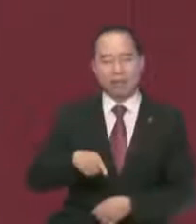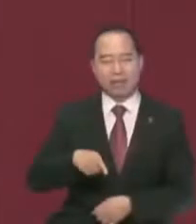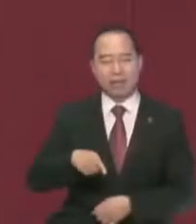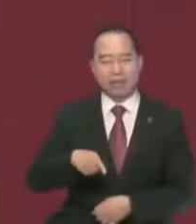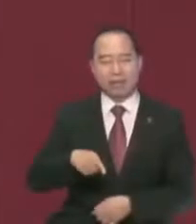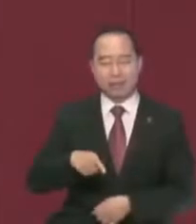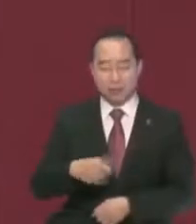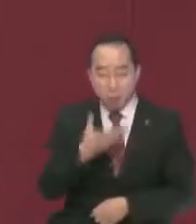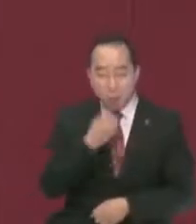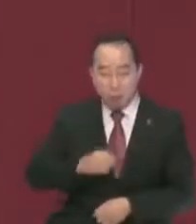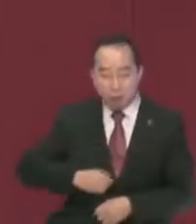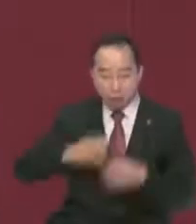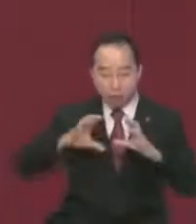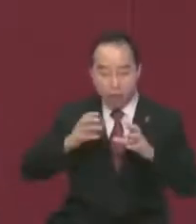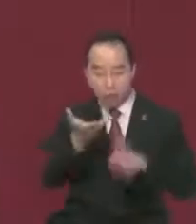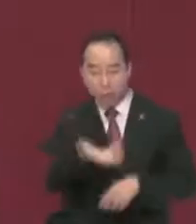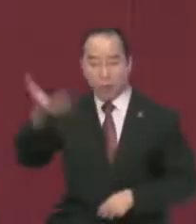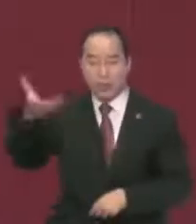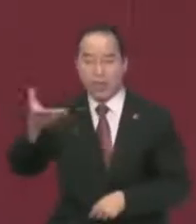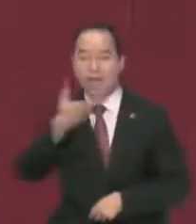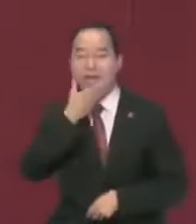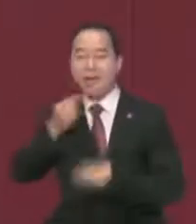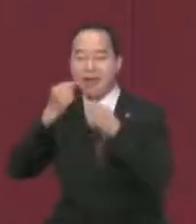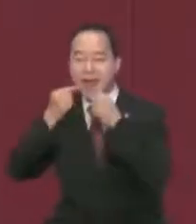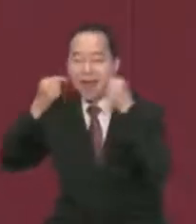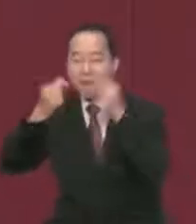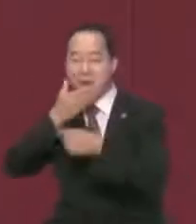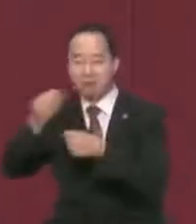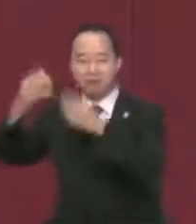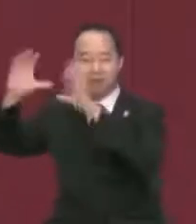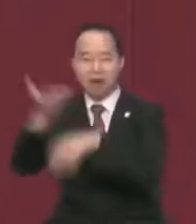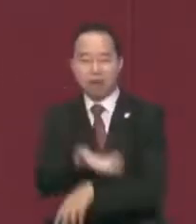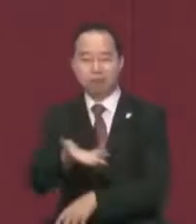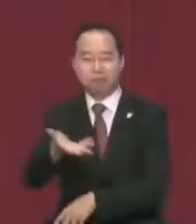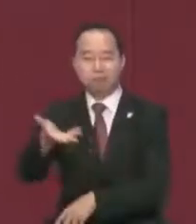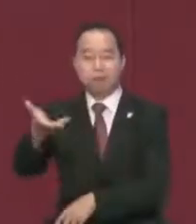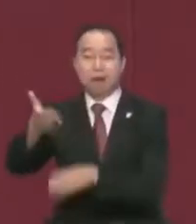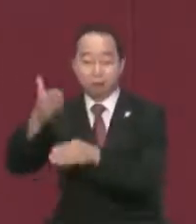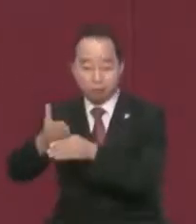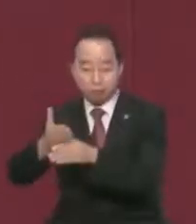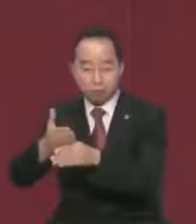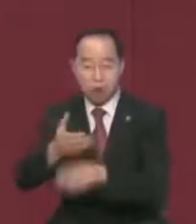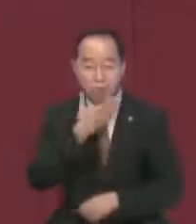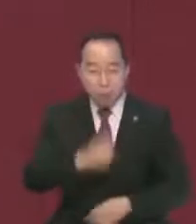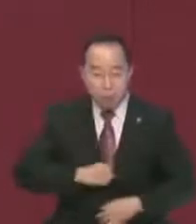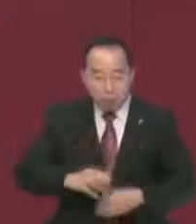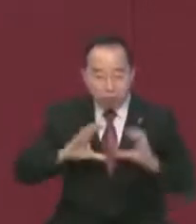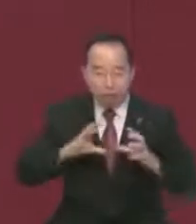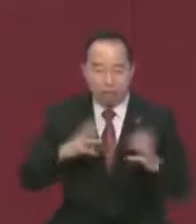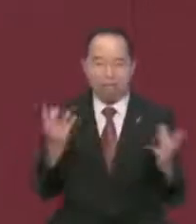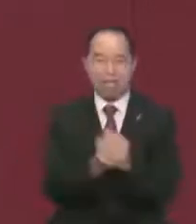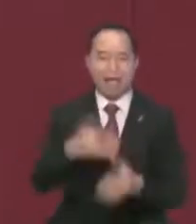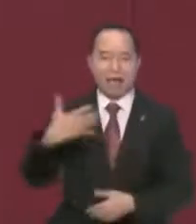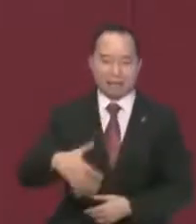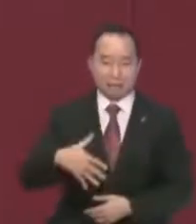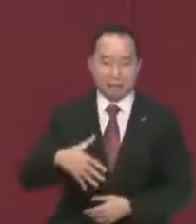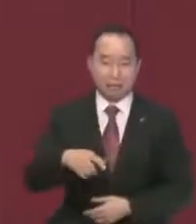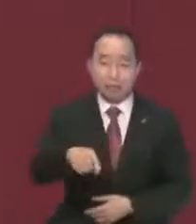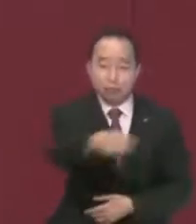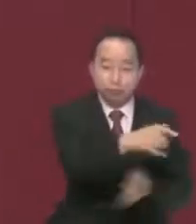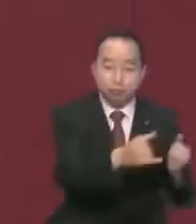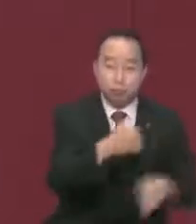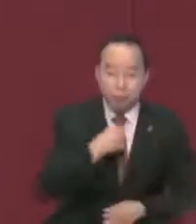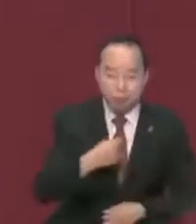있습니다. 우리는 복지국가를 아직 완성하지 못했습니다. 그러나 국민의 요구는